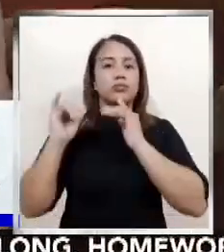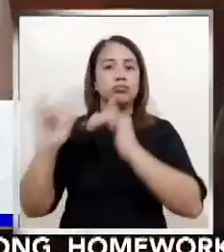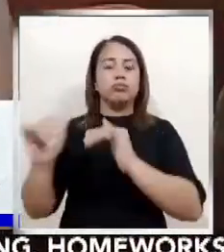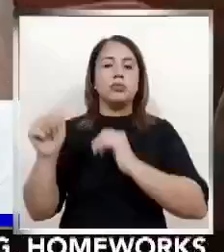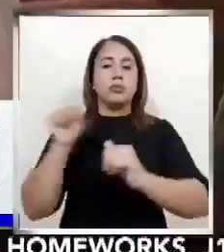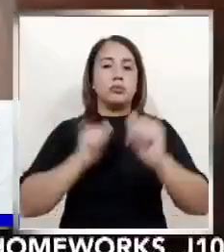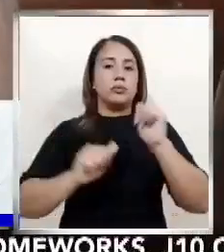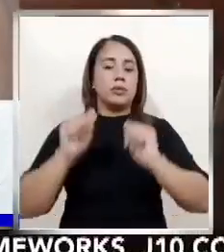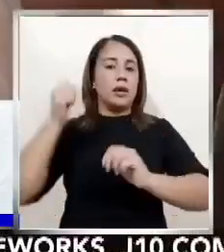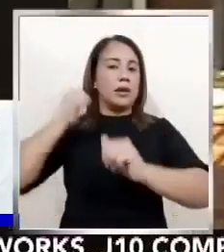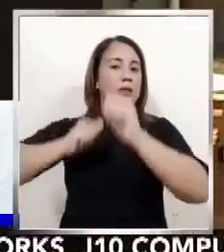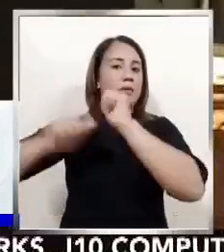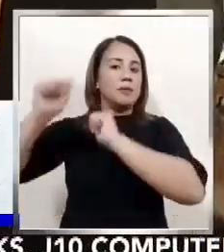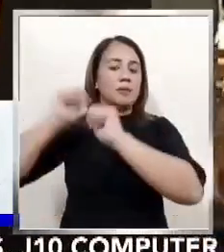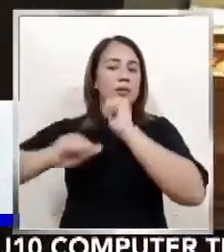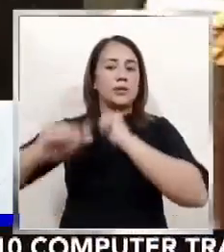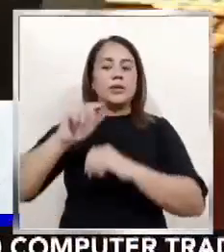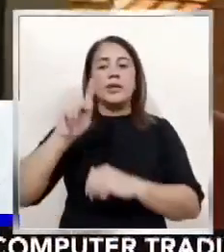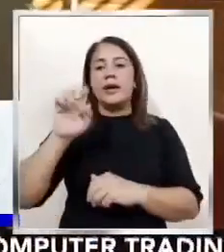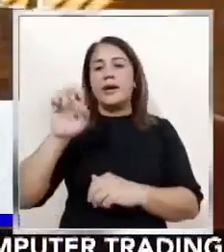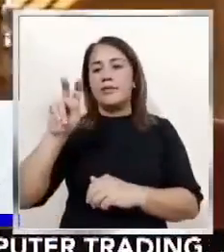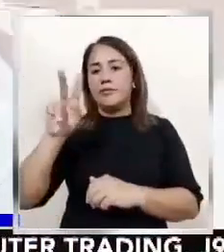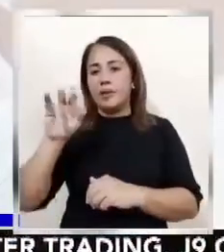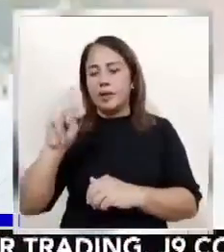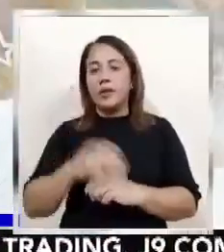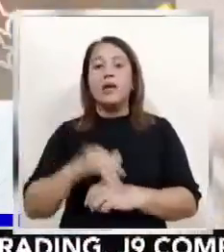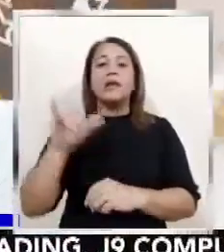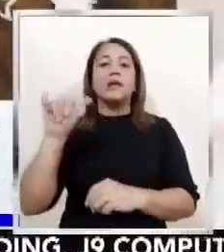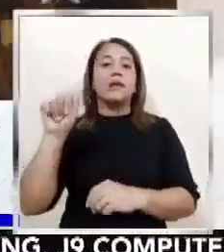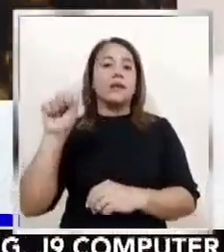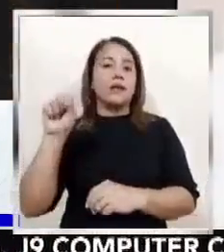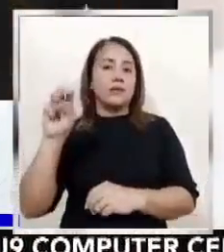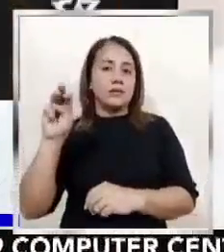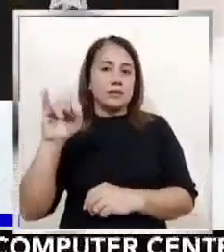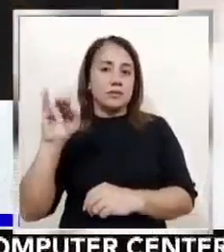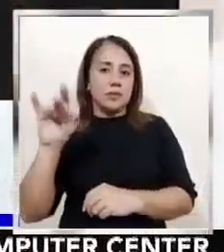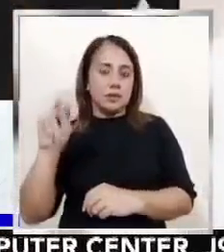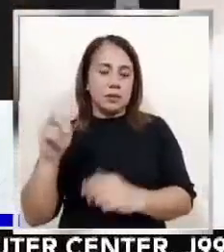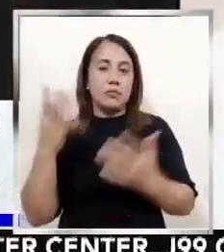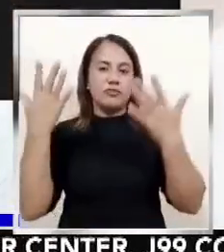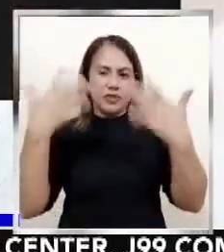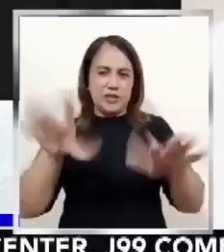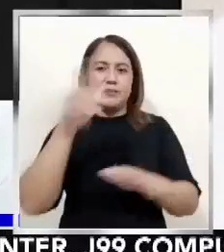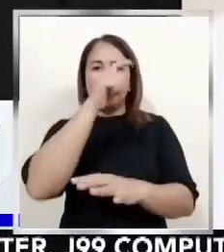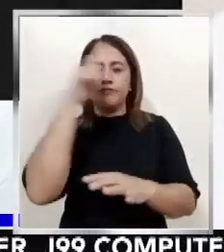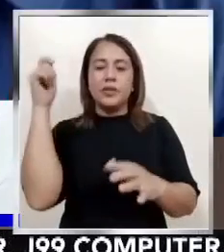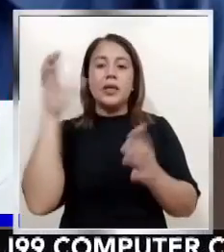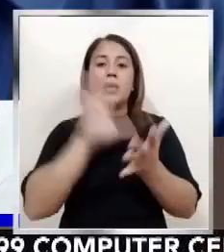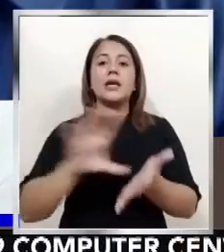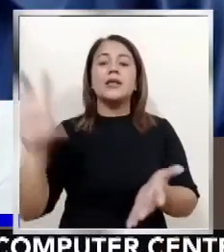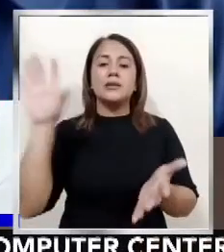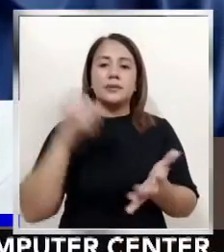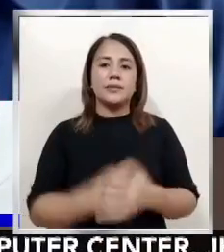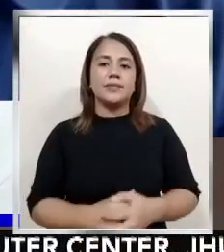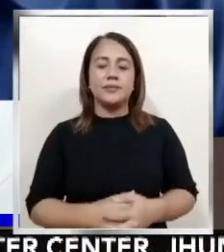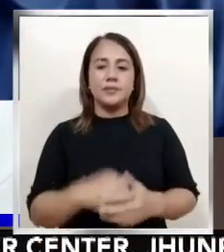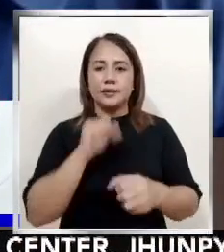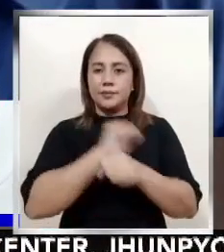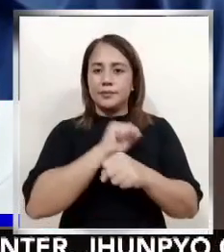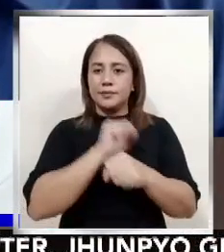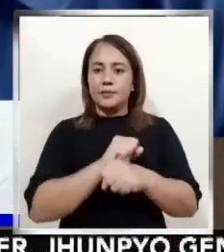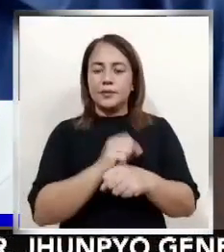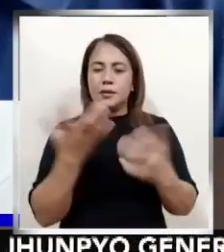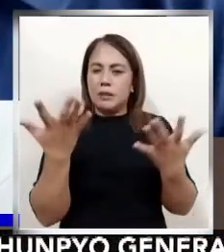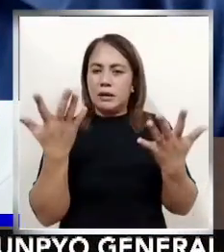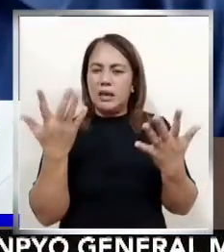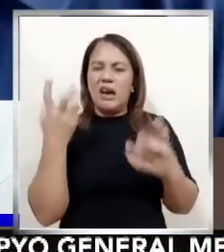na sina Kevin Santos at Yasmin Curdy na nakatapos ng kolehiyo kahit busy sa trabaho. Nahirapan lang din ako kasi ang tagal